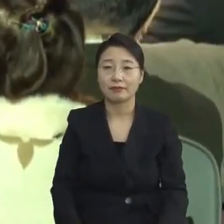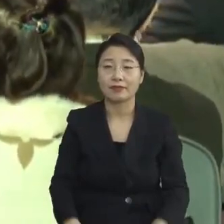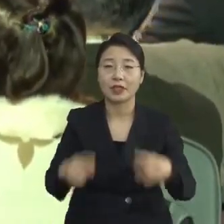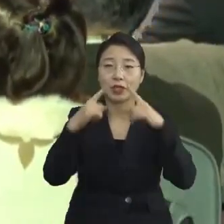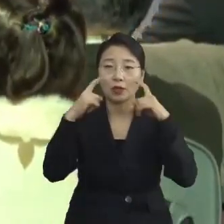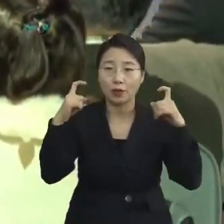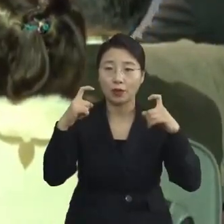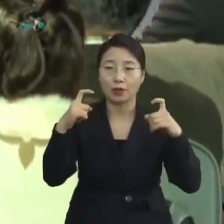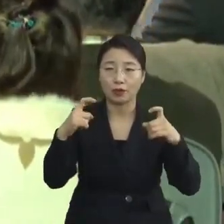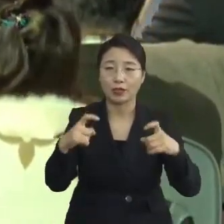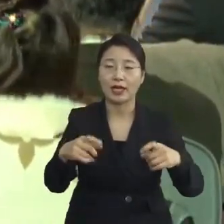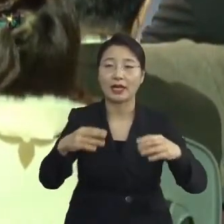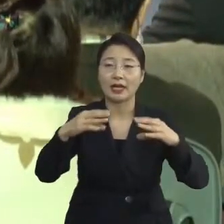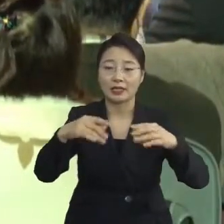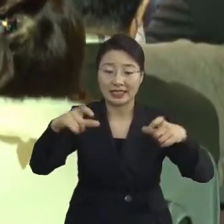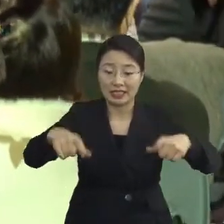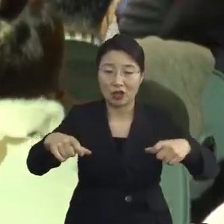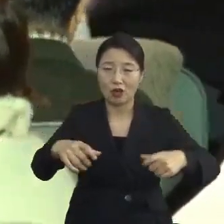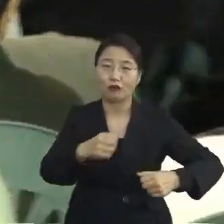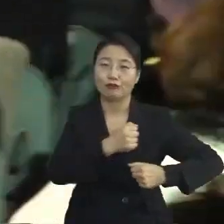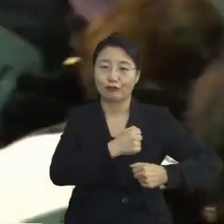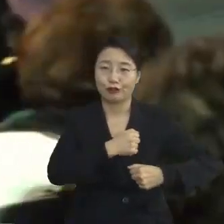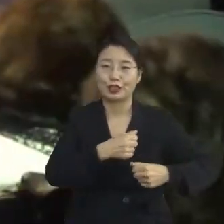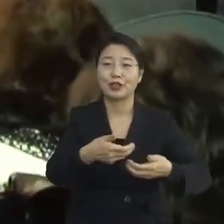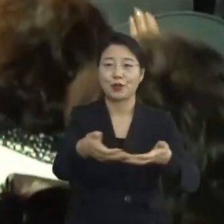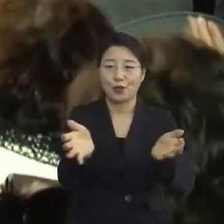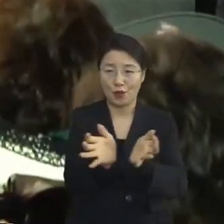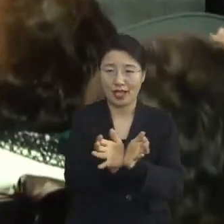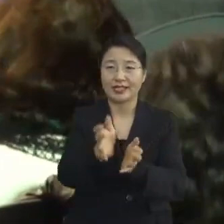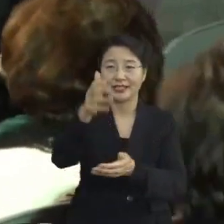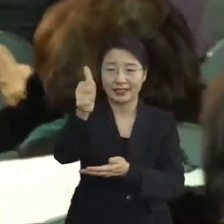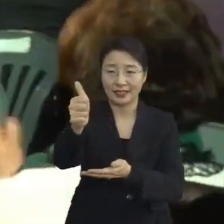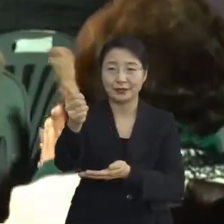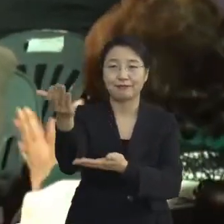동대문구 재향군인회 장영세 회장님 참석하셨습니다.